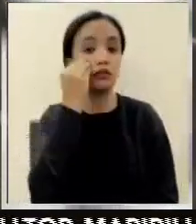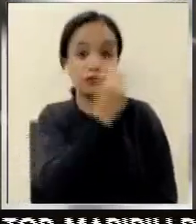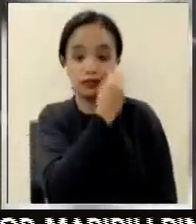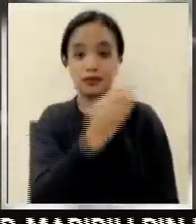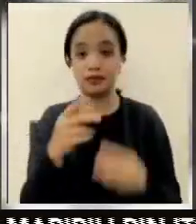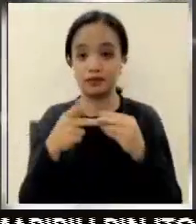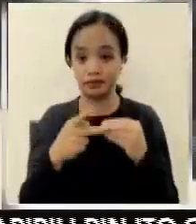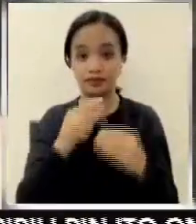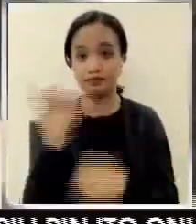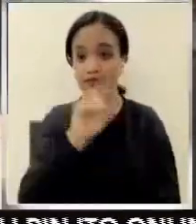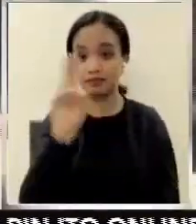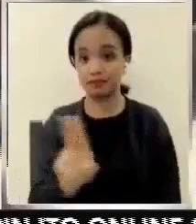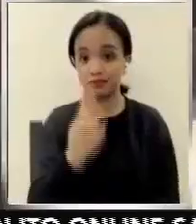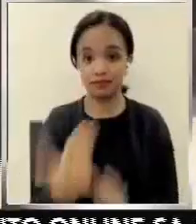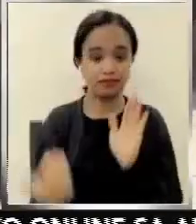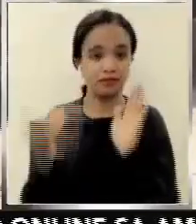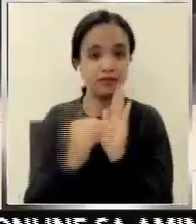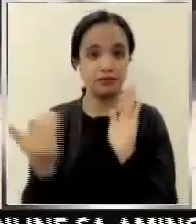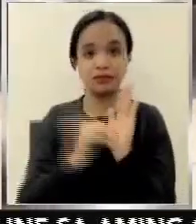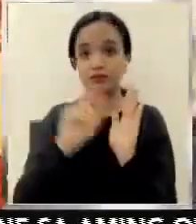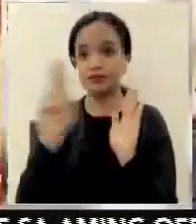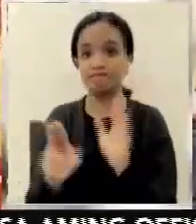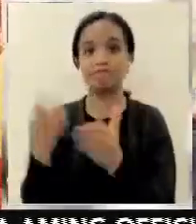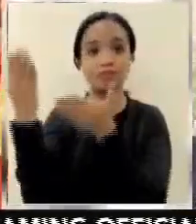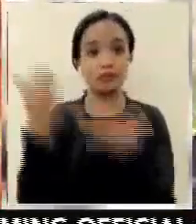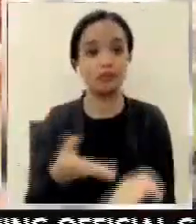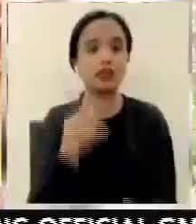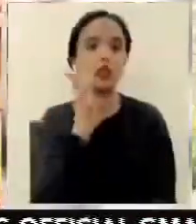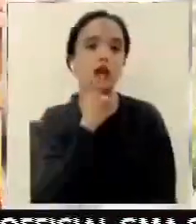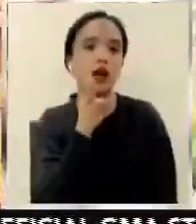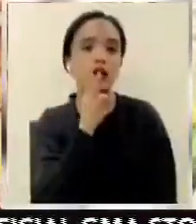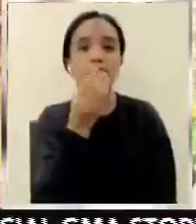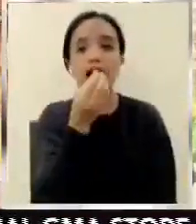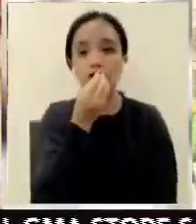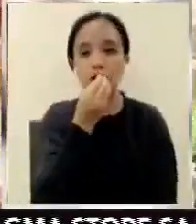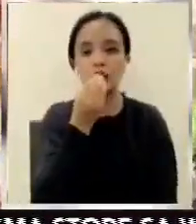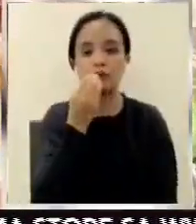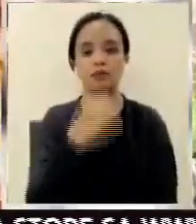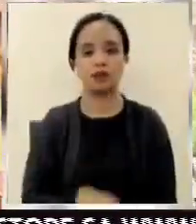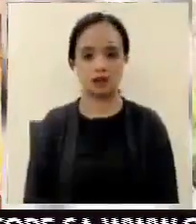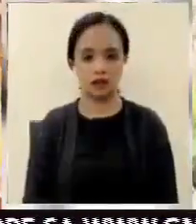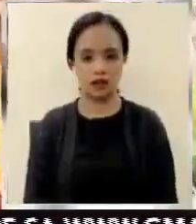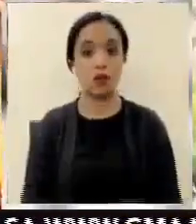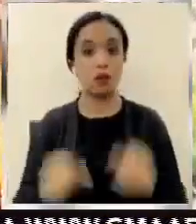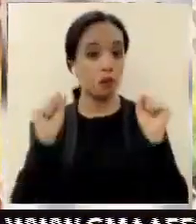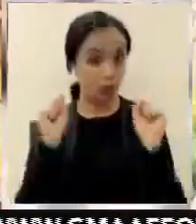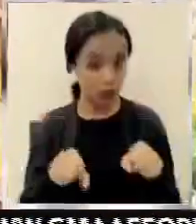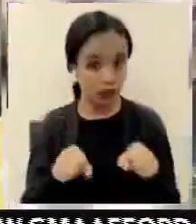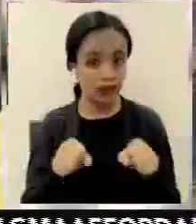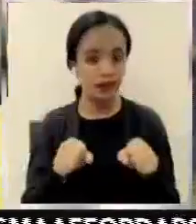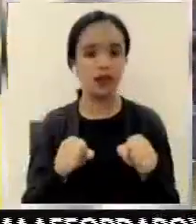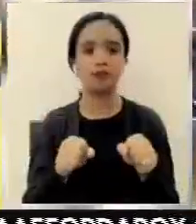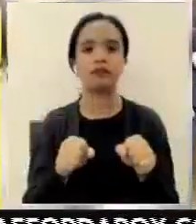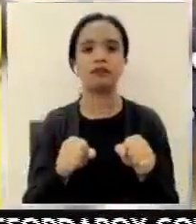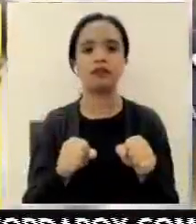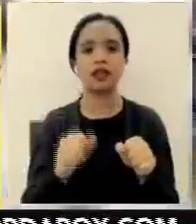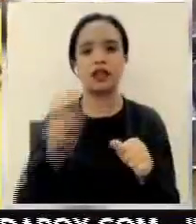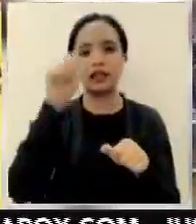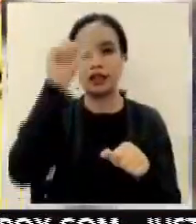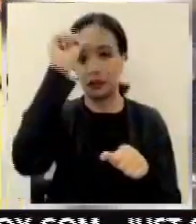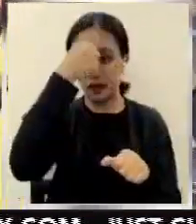reusable sa pagbabaon ng tubig at pagkain pwede naman tayong magalala o gumunita sa